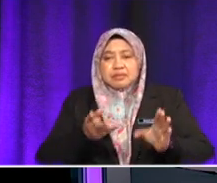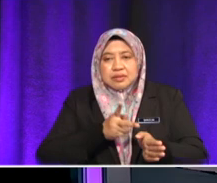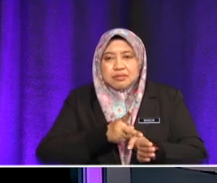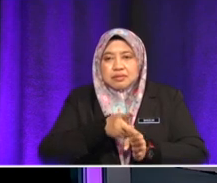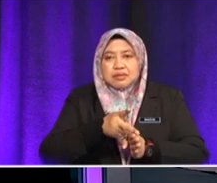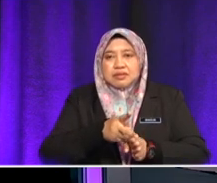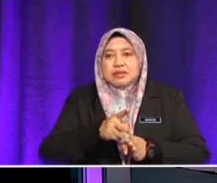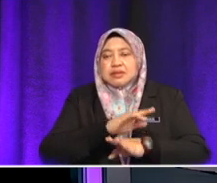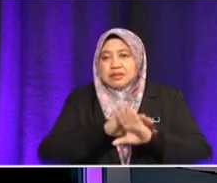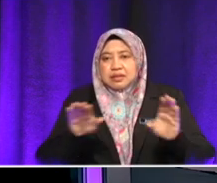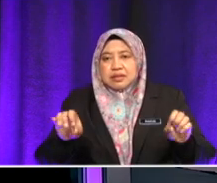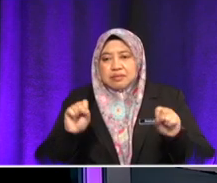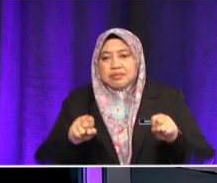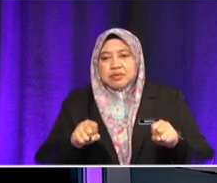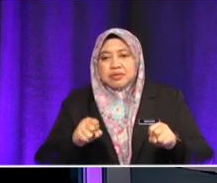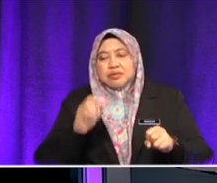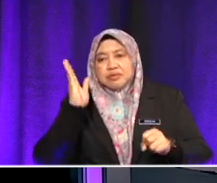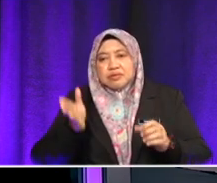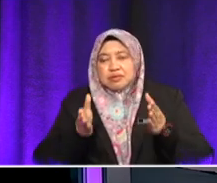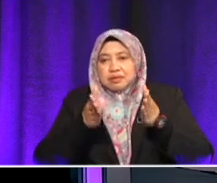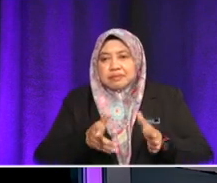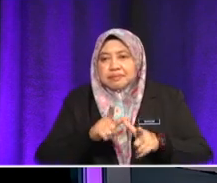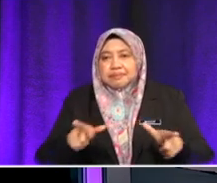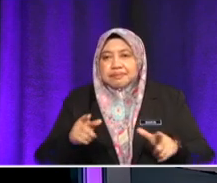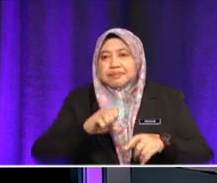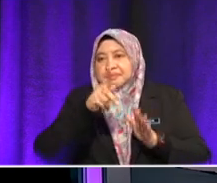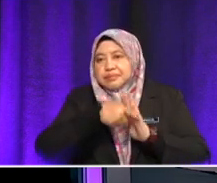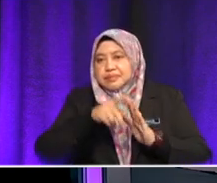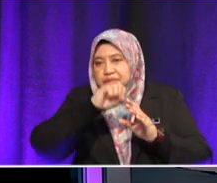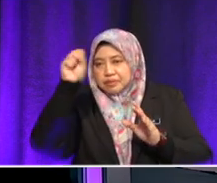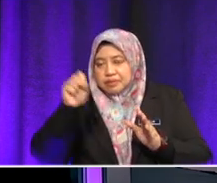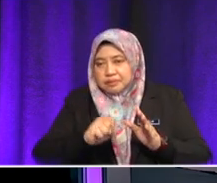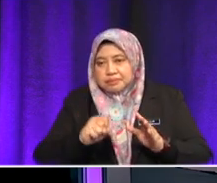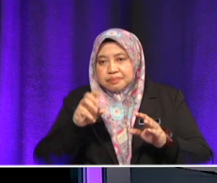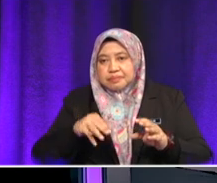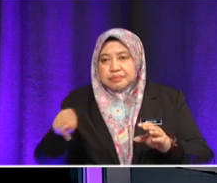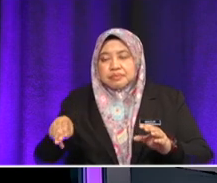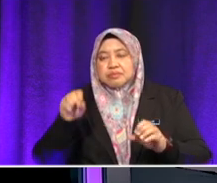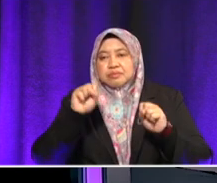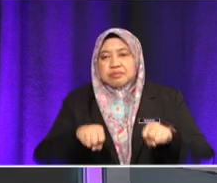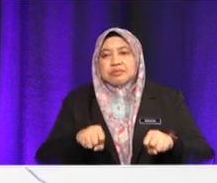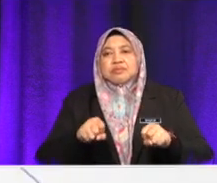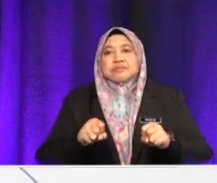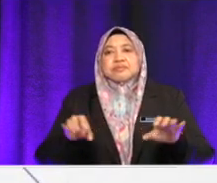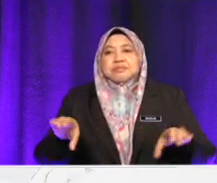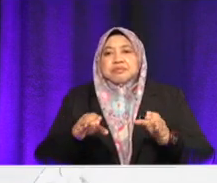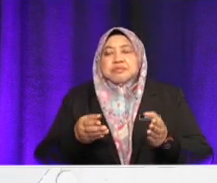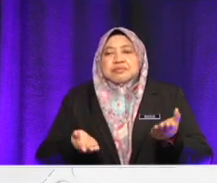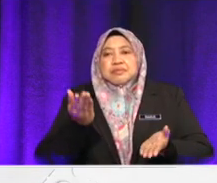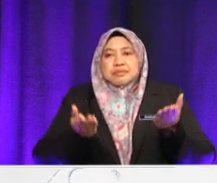tidak akan dipertikaikan jadi murid-murid ataupun guru-guru boleh membuat pertimbangan profesional